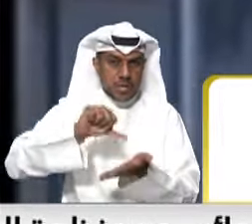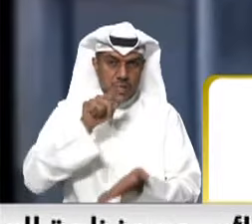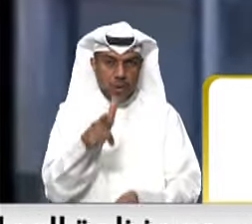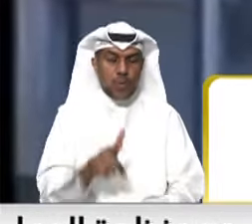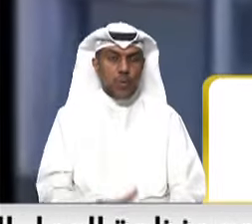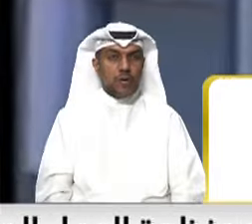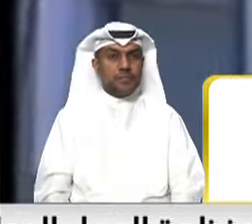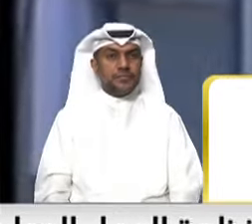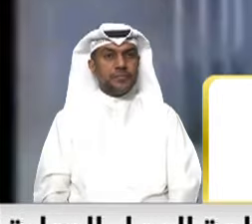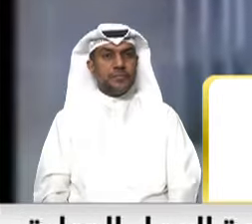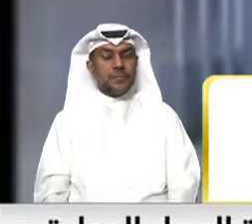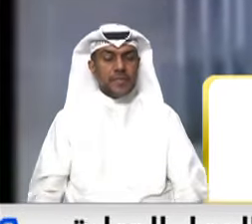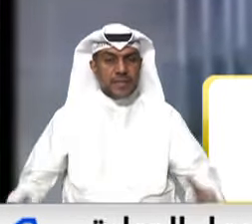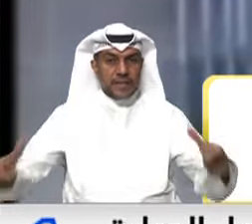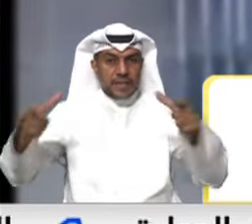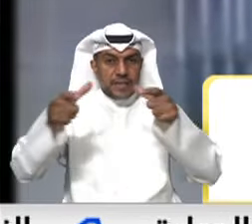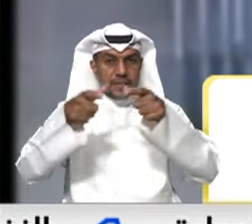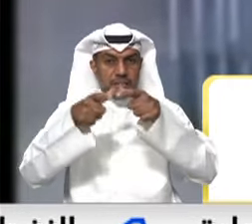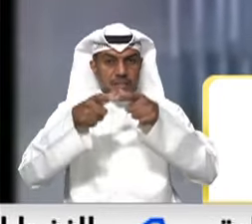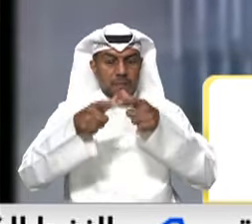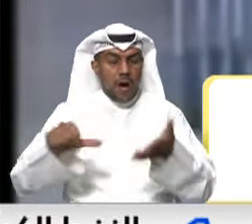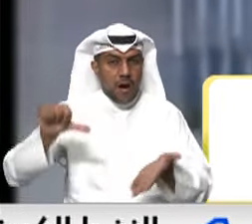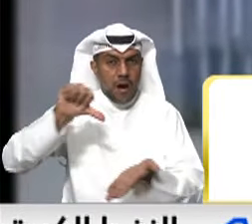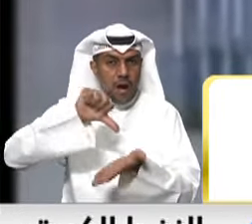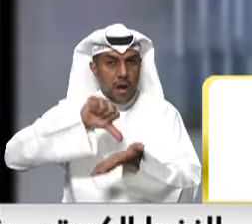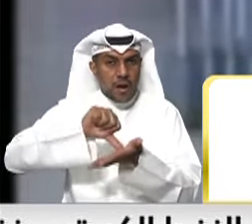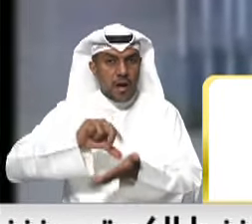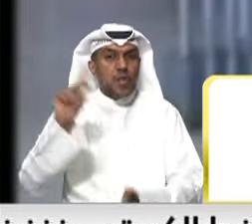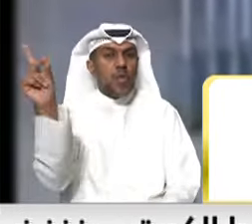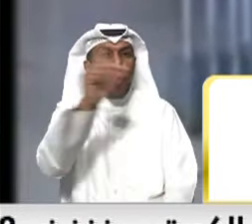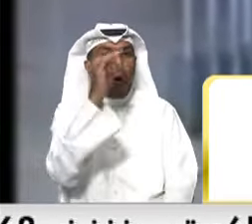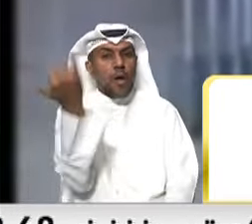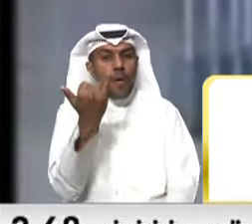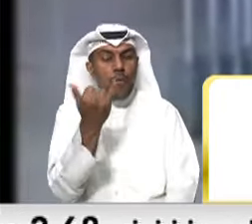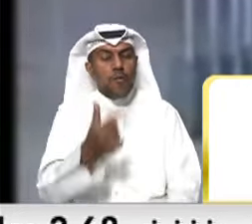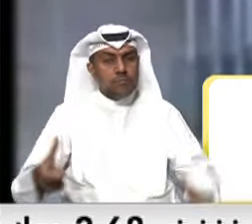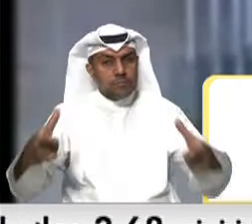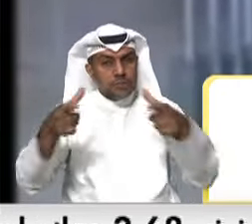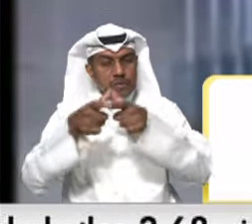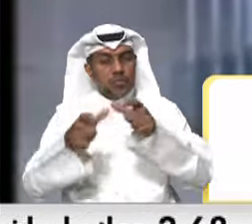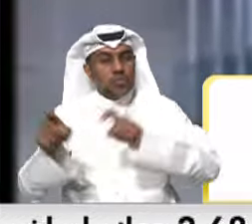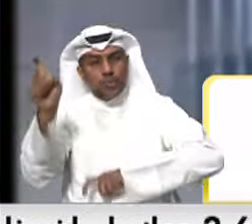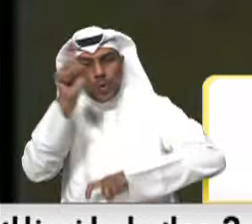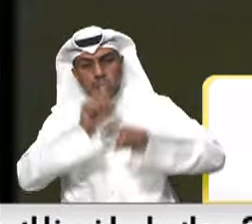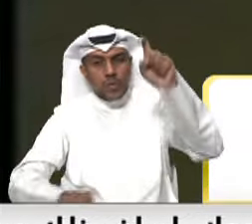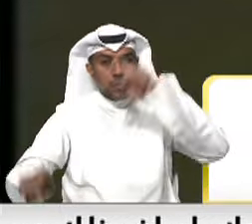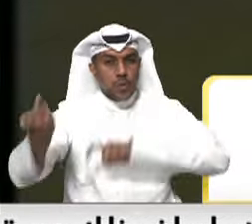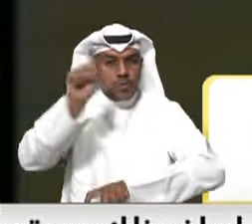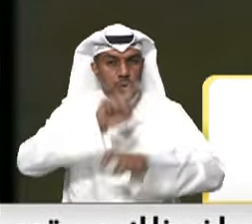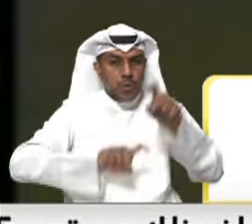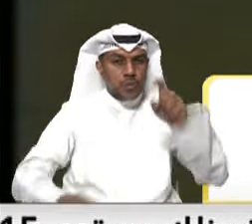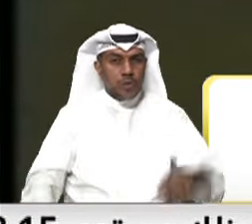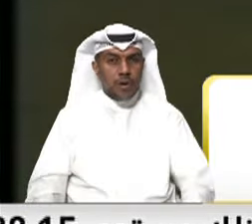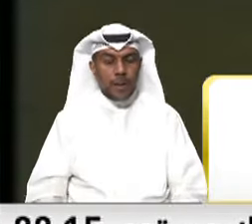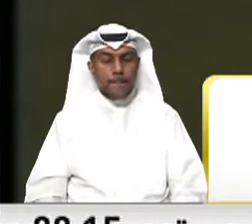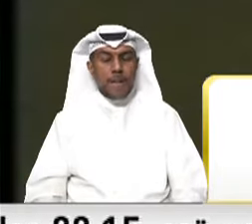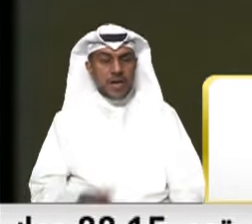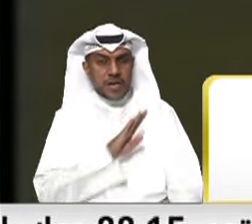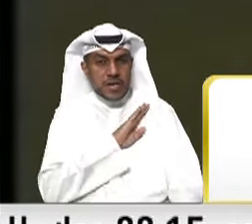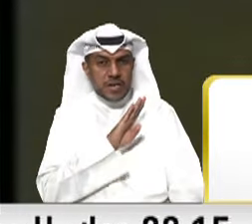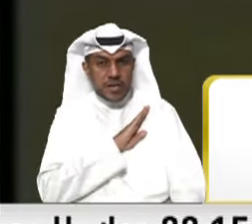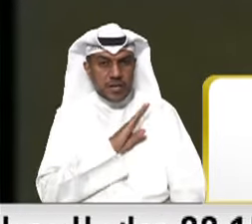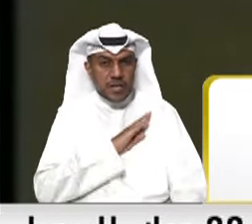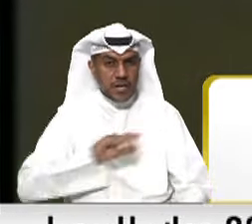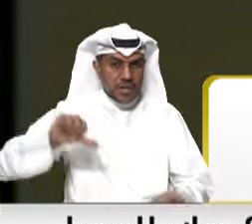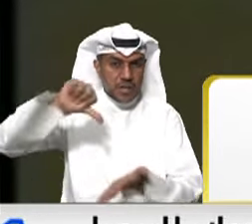المجلس الاعلى للامن القومي الايراني بشكل طارئ بحث الهجوم في اصفهان اعلن الحرس الثوري الايراني حاله